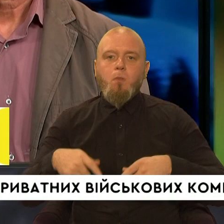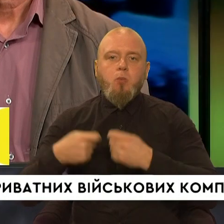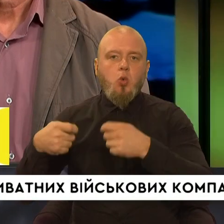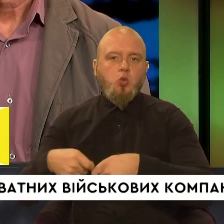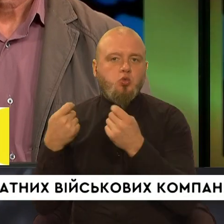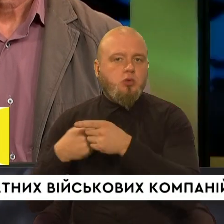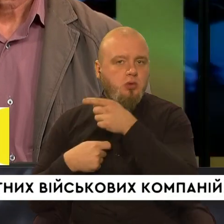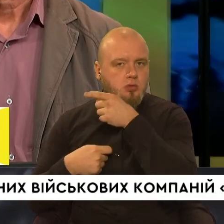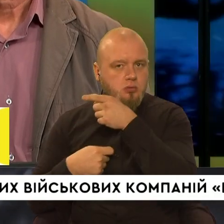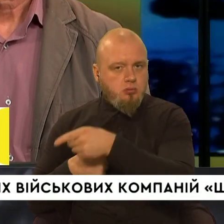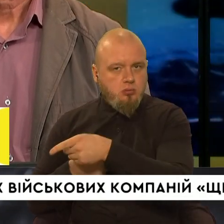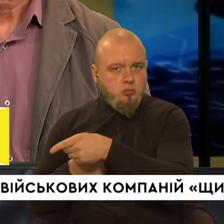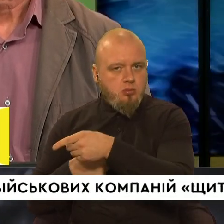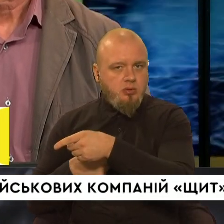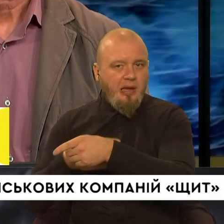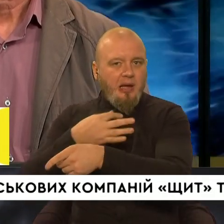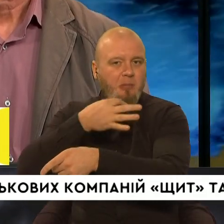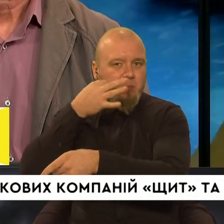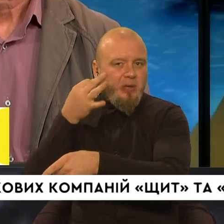порушує підло